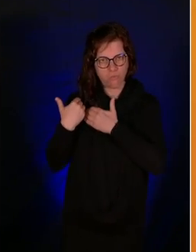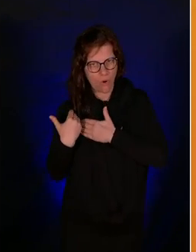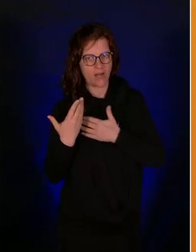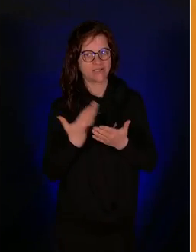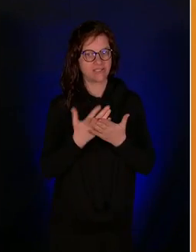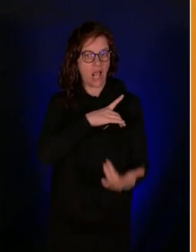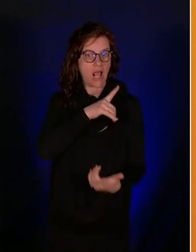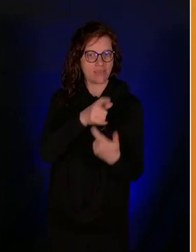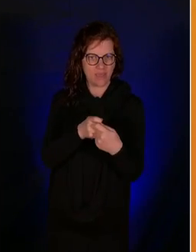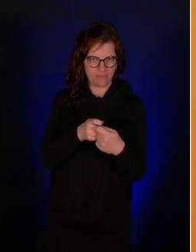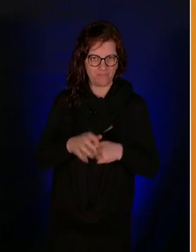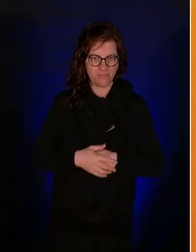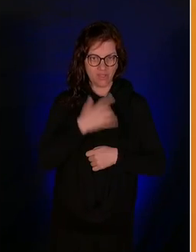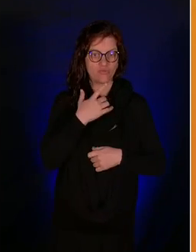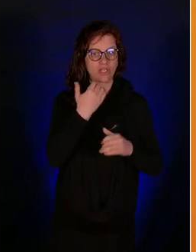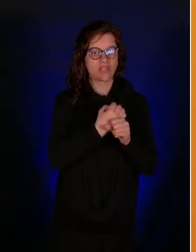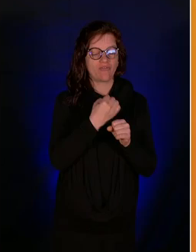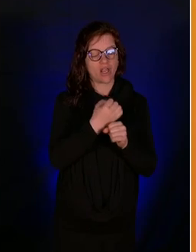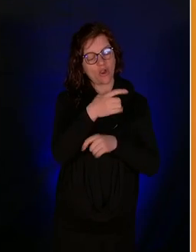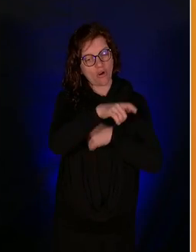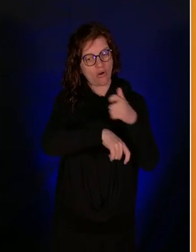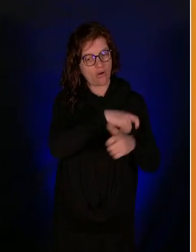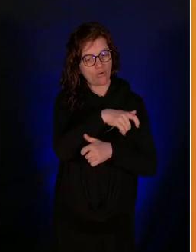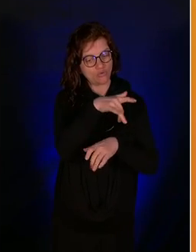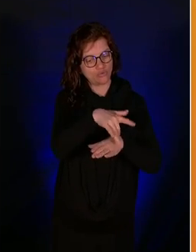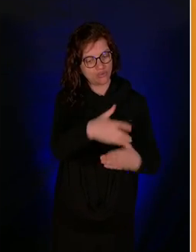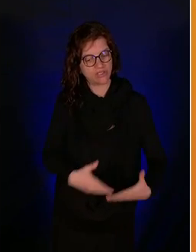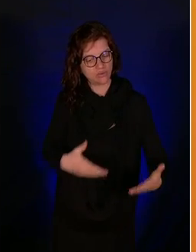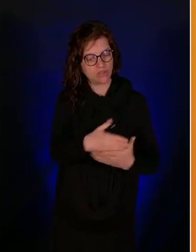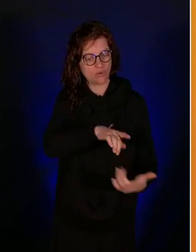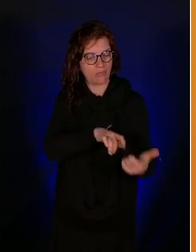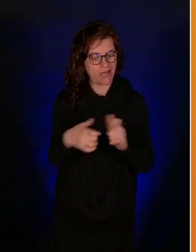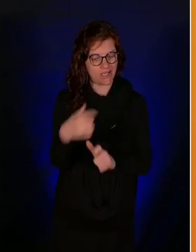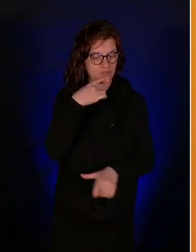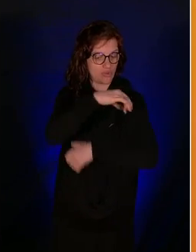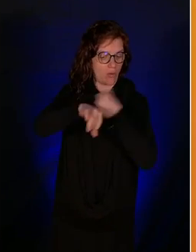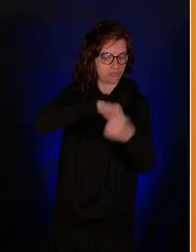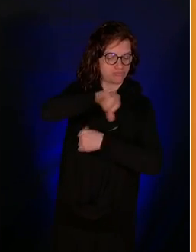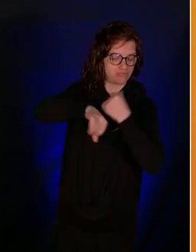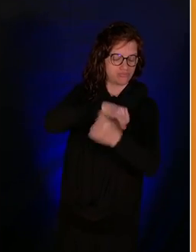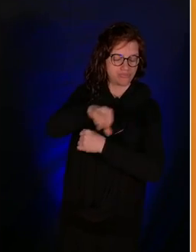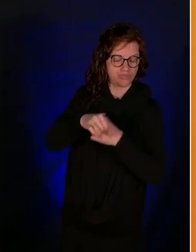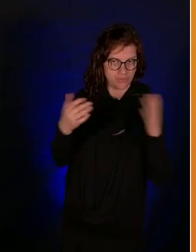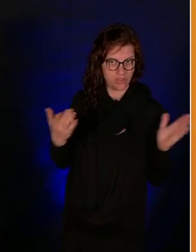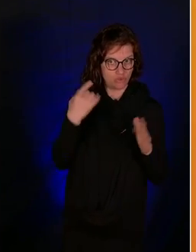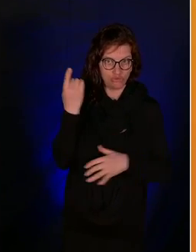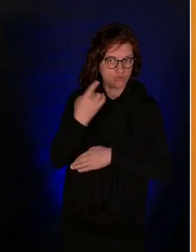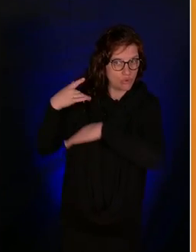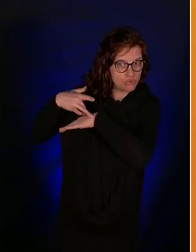faire. Des travailleurs en situation de précarité avec un turnover important, en fait, il y en a toujours eu dans le monde du travail. Et on a toujours eu à la